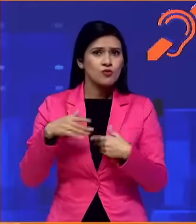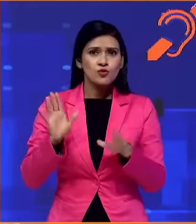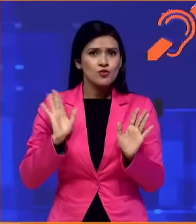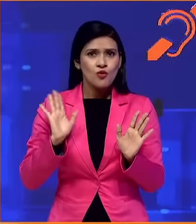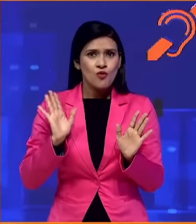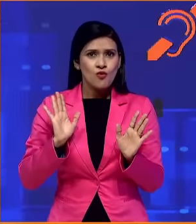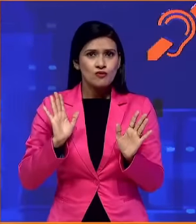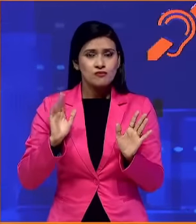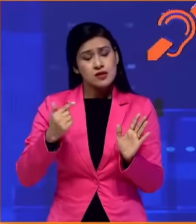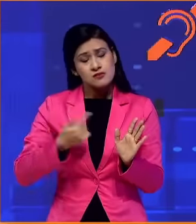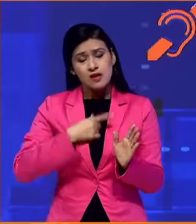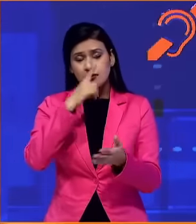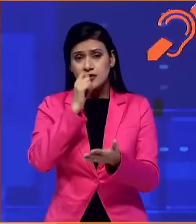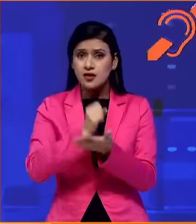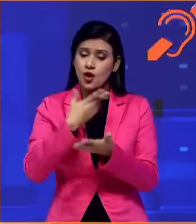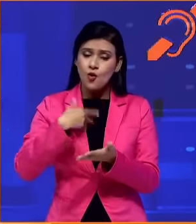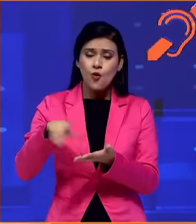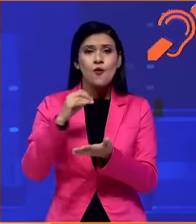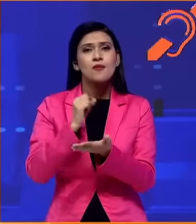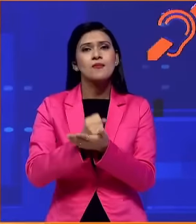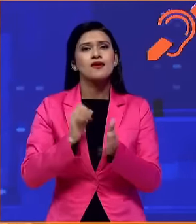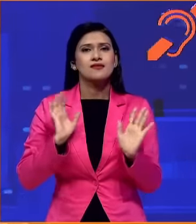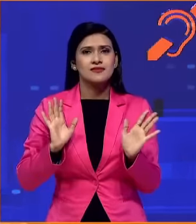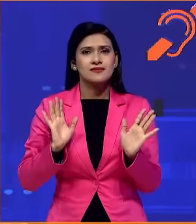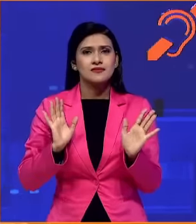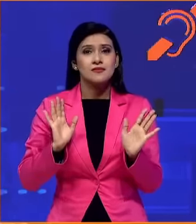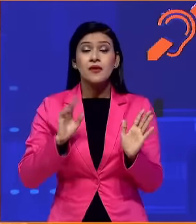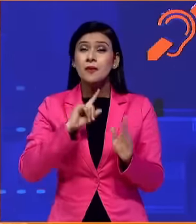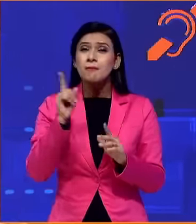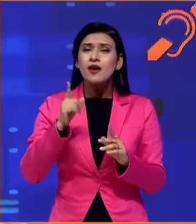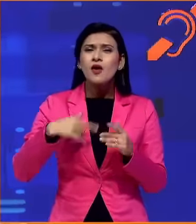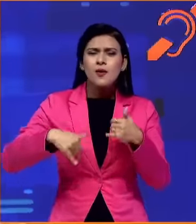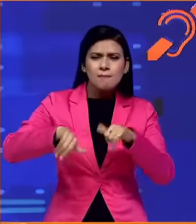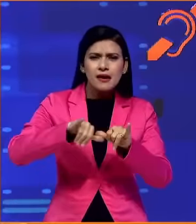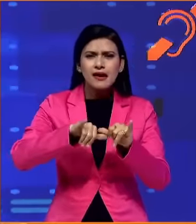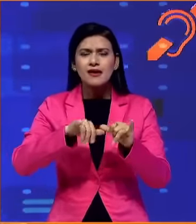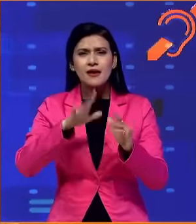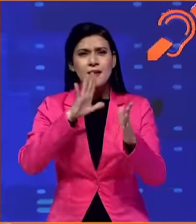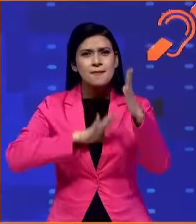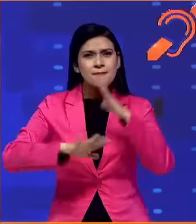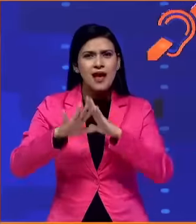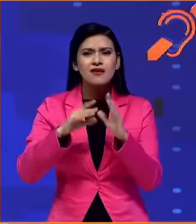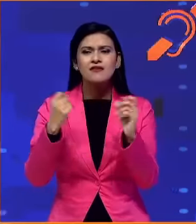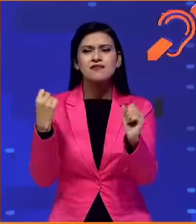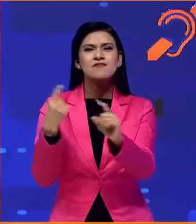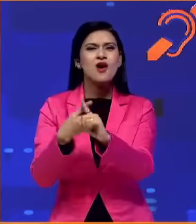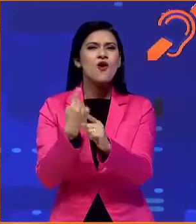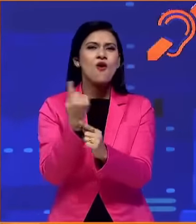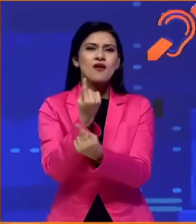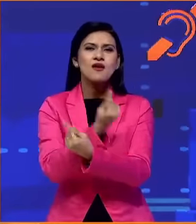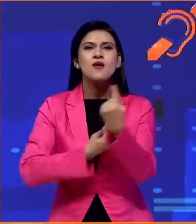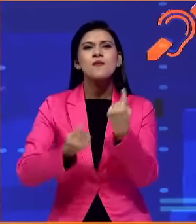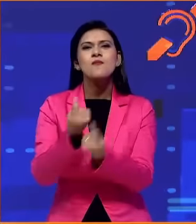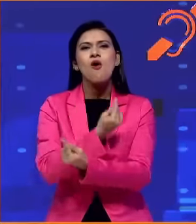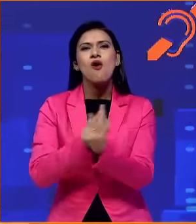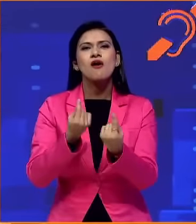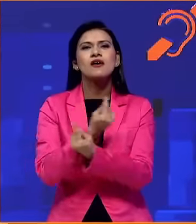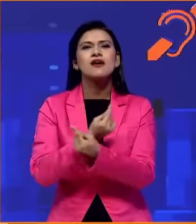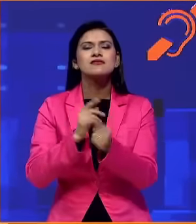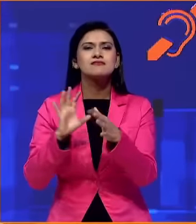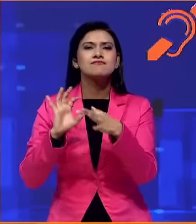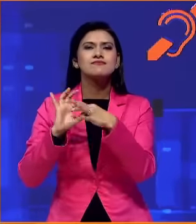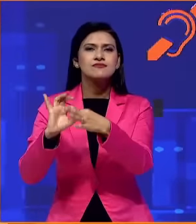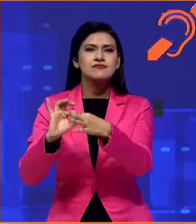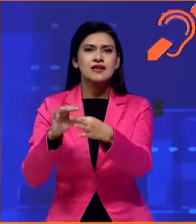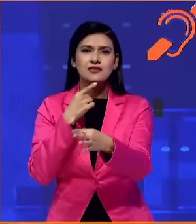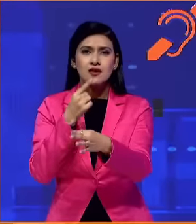लेकिनजिसतरहसेइसपूरेमामलेका प्रबंधनकियागया।यहपूरीतरहसे राजनीतिकदृष्टिकोणसेकियागयाथा।इसमेंइतनेसारे नेताओंको